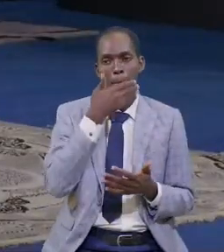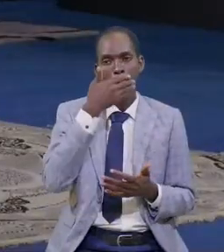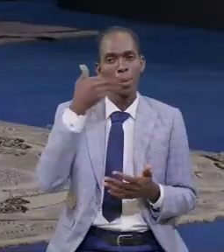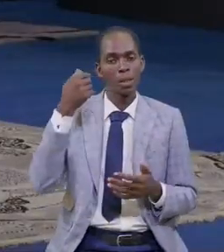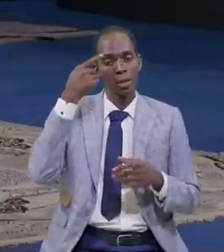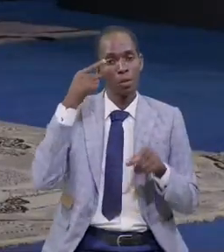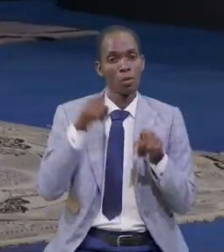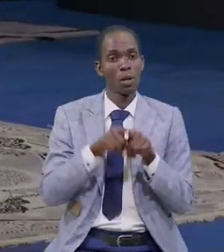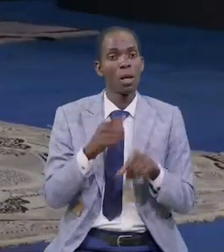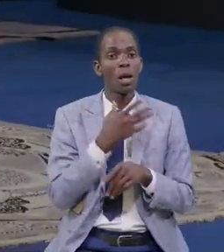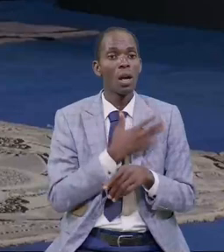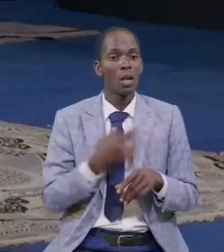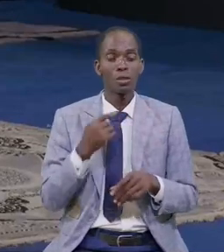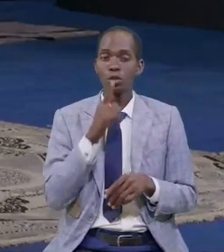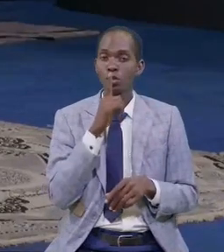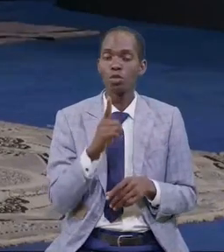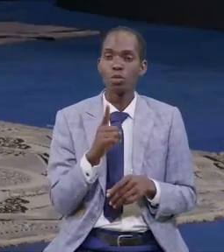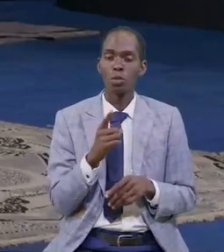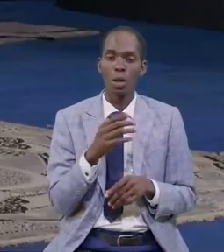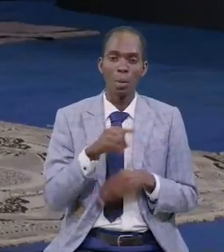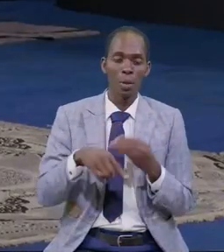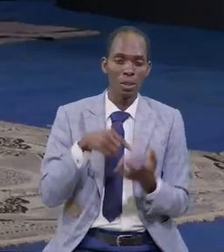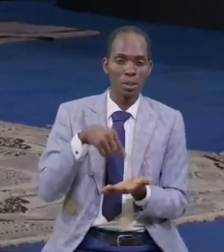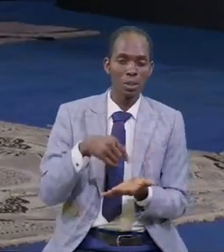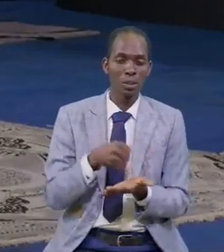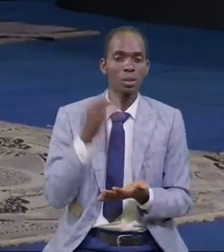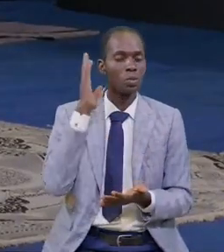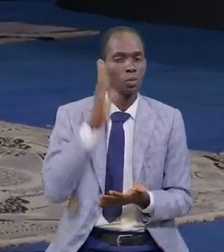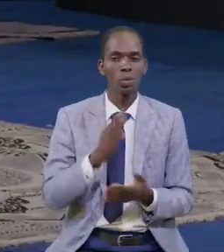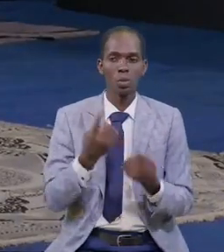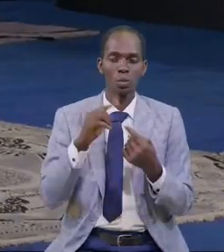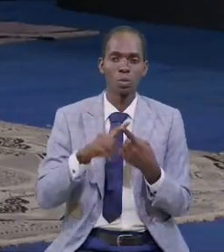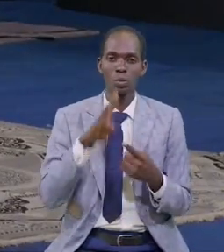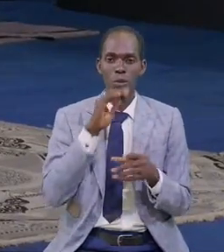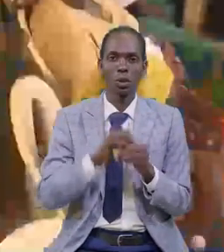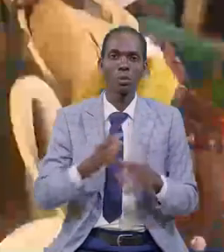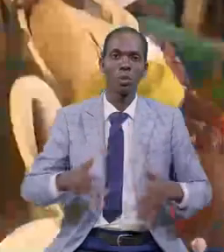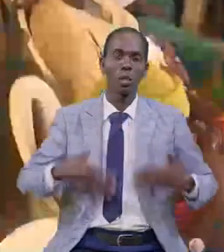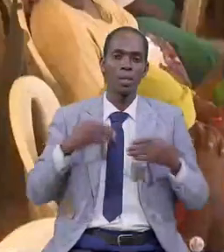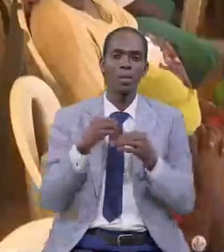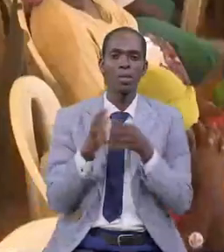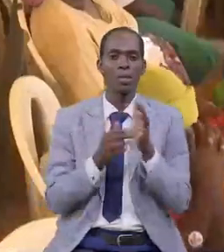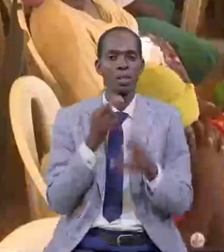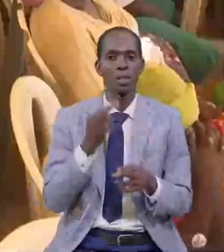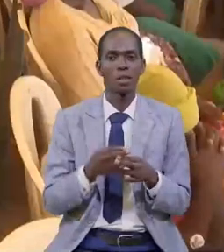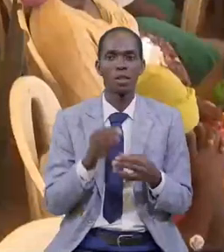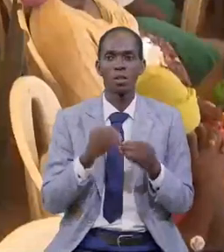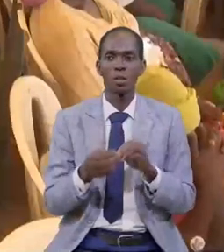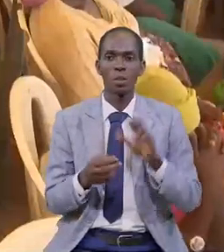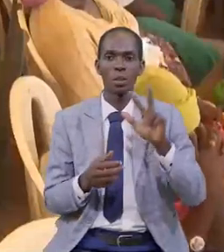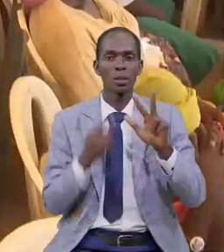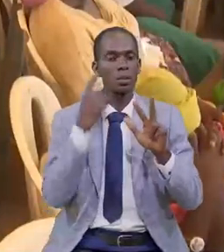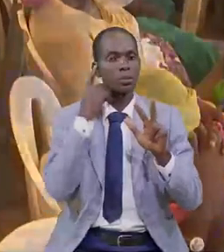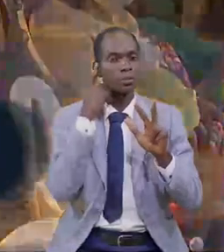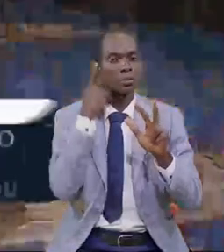excellente alliance et que la sa réalité s'accomplisse dans votre vie au nom de jésus-chist 3e partie